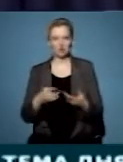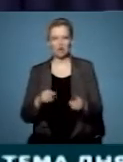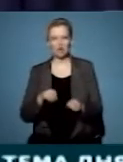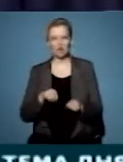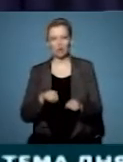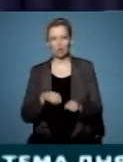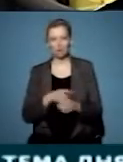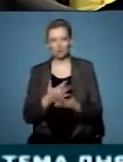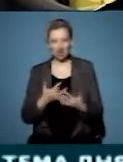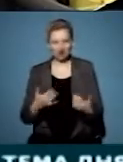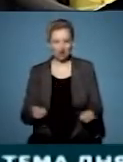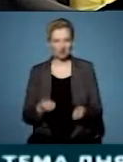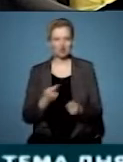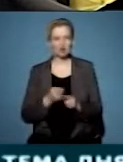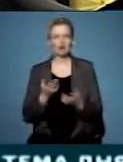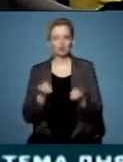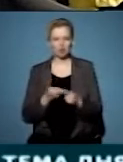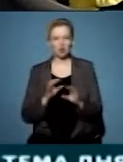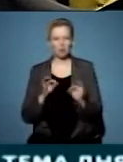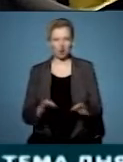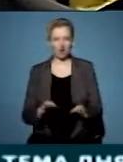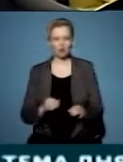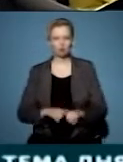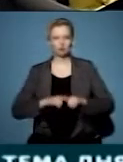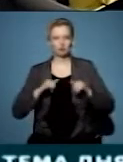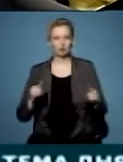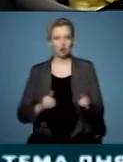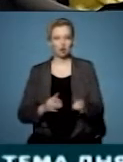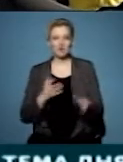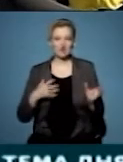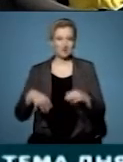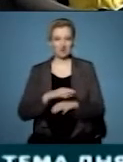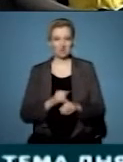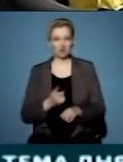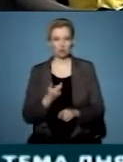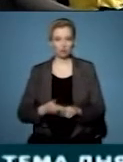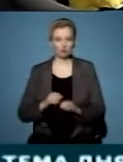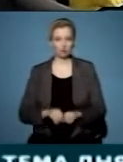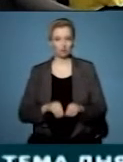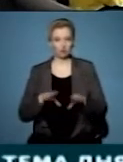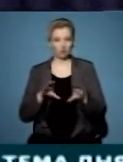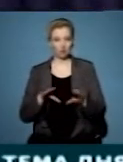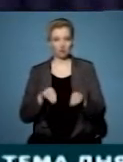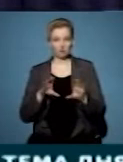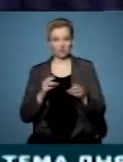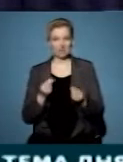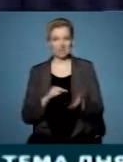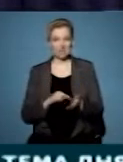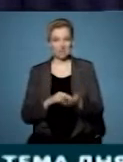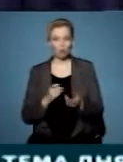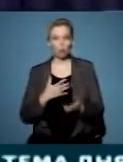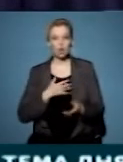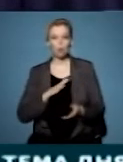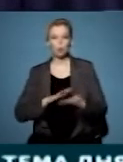паливно-мастильні матеріали. Це так, це правда, росте, все зростає в ціні. Але моя